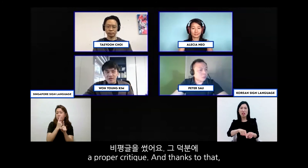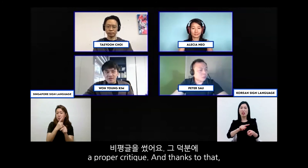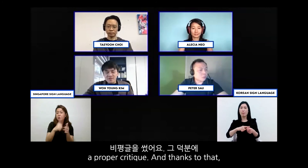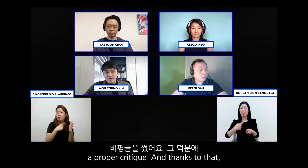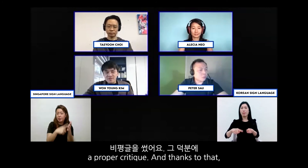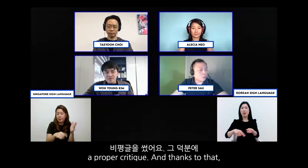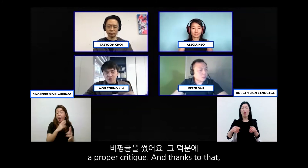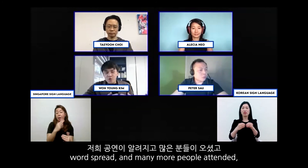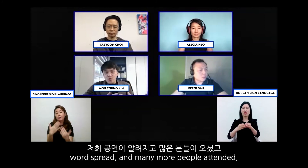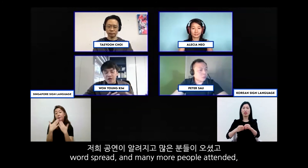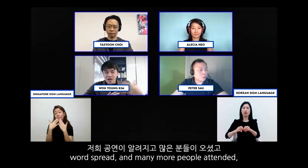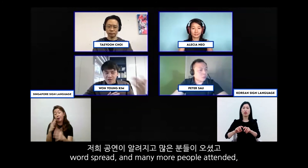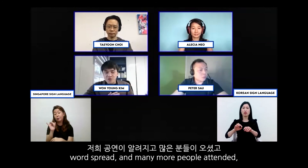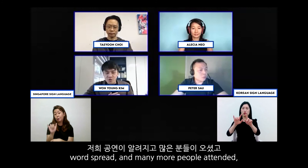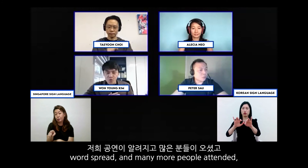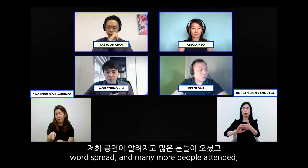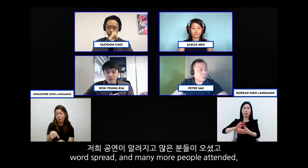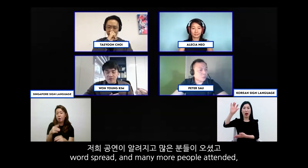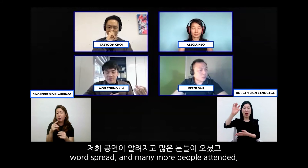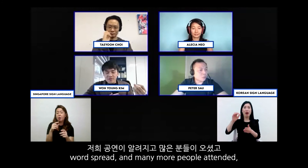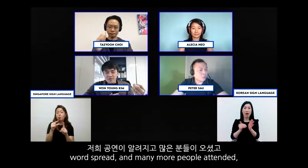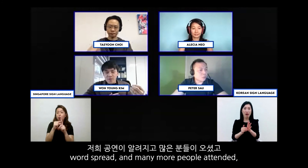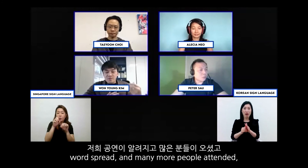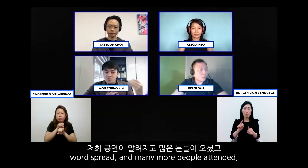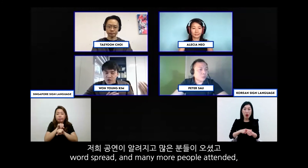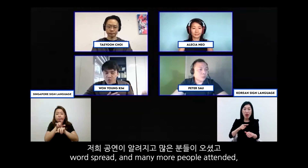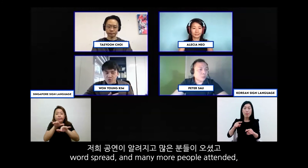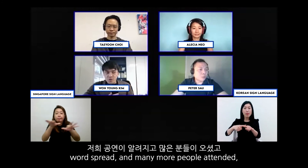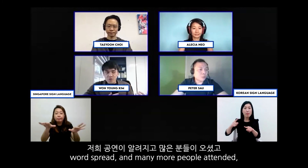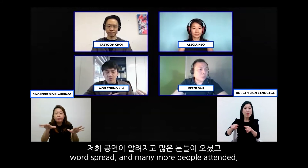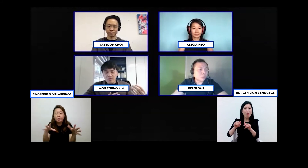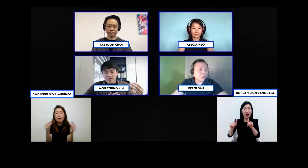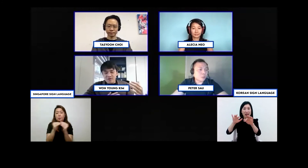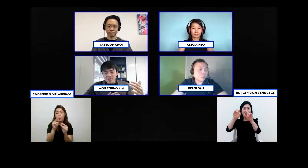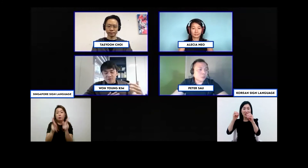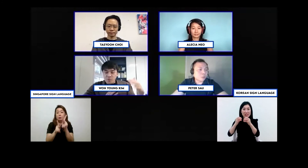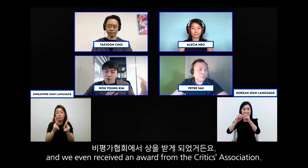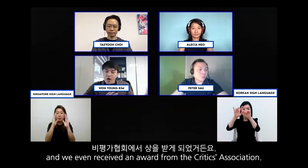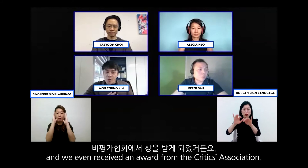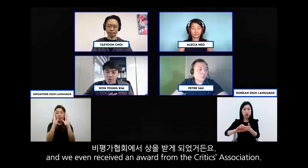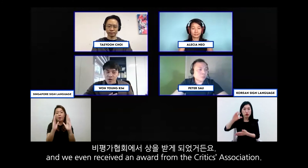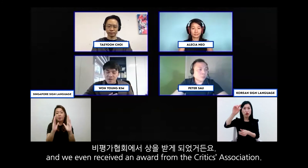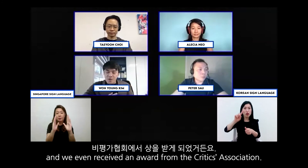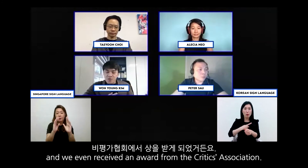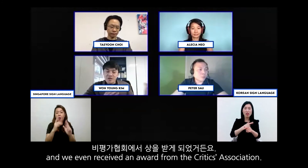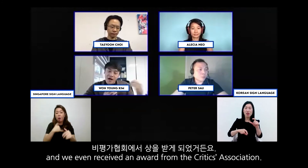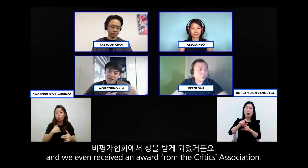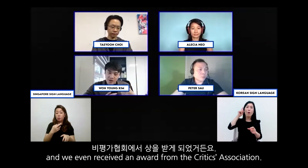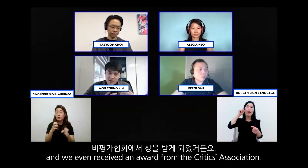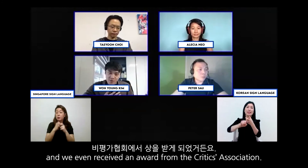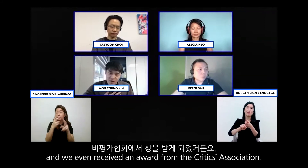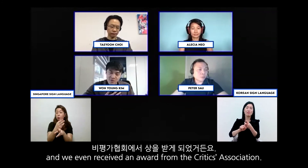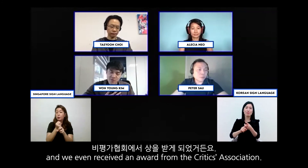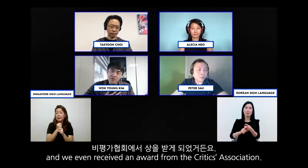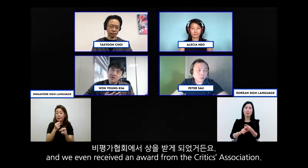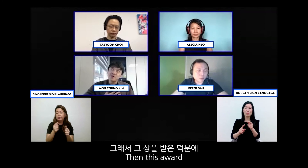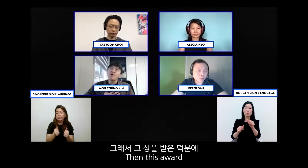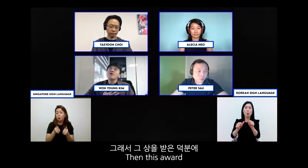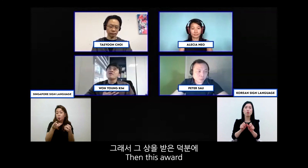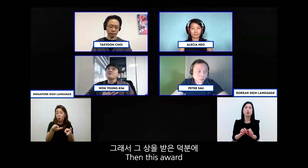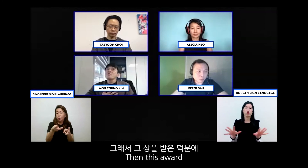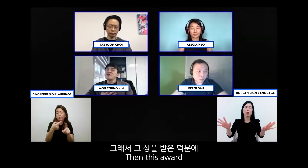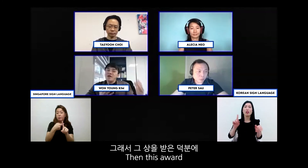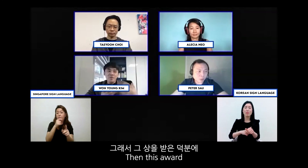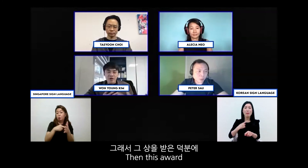덕분에 저희 공연이 알려지고 많은 분들이 오셨고 비평가협회에서 어떤 상을 받기도 했거든요.